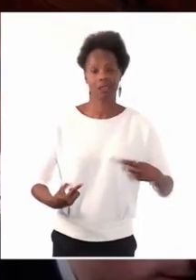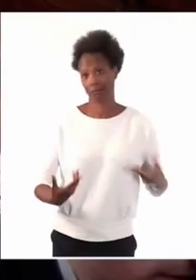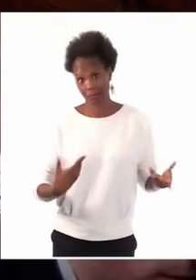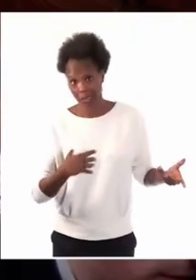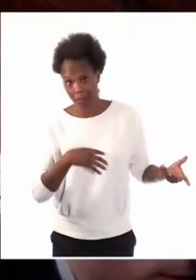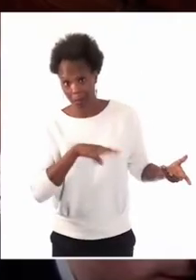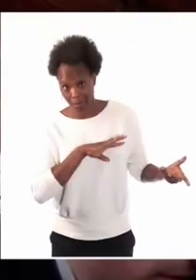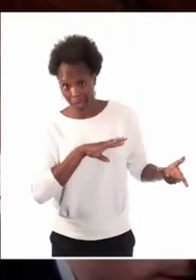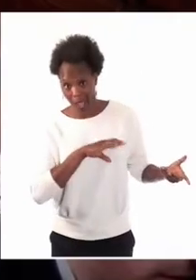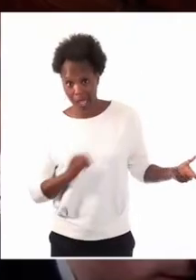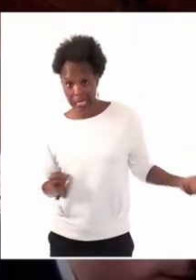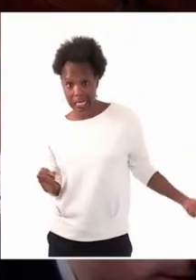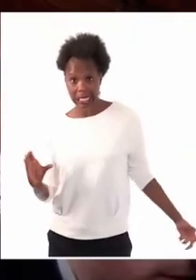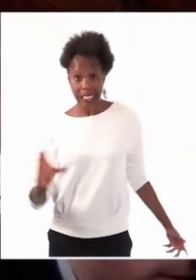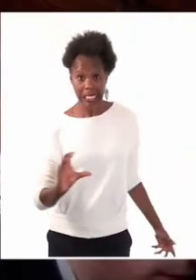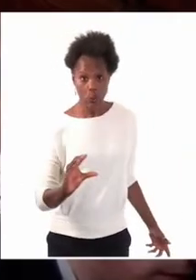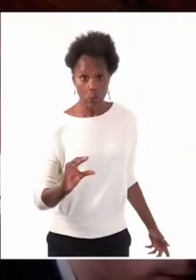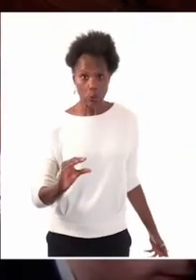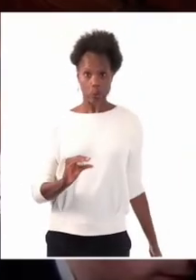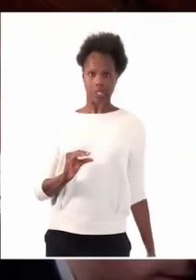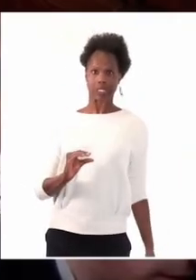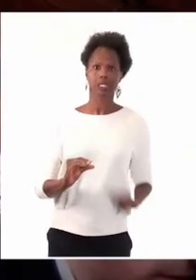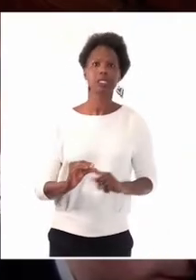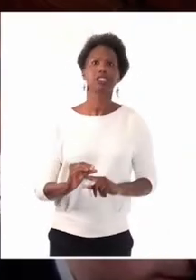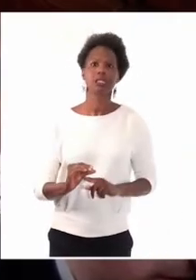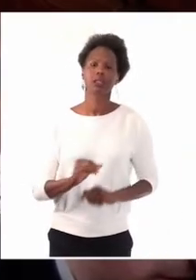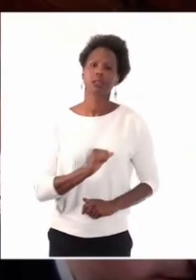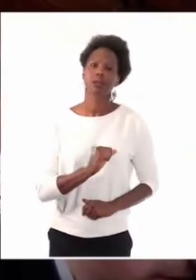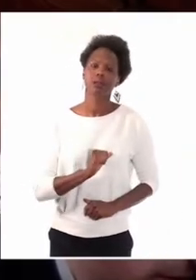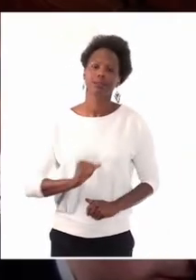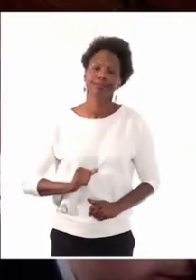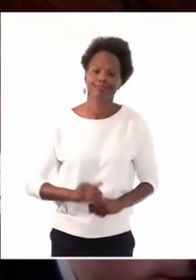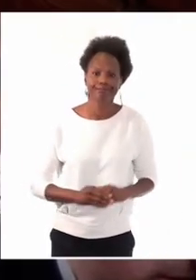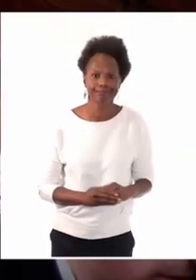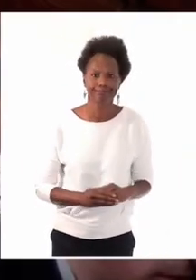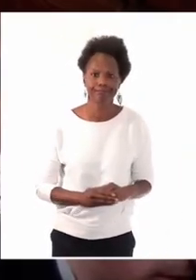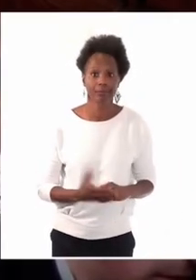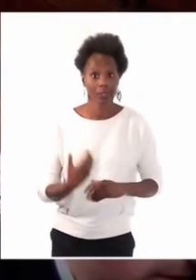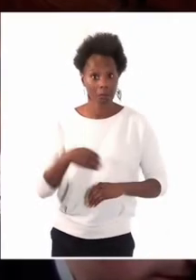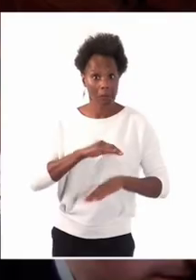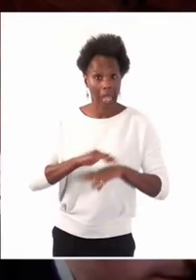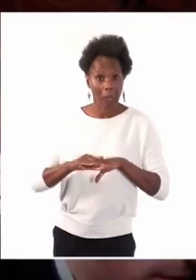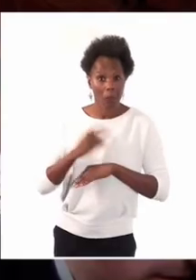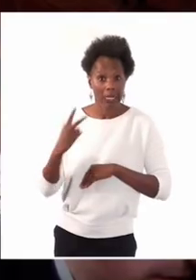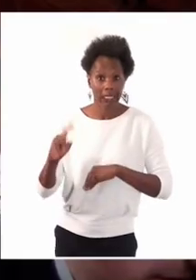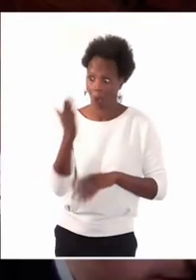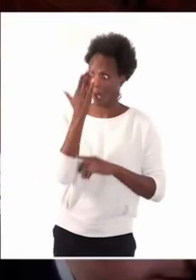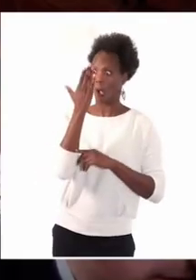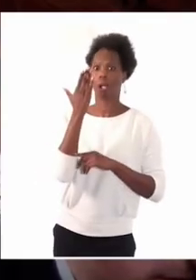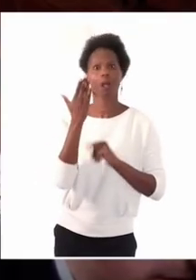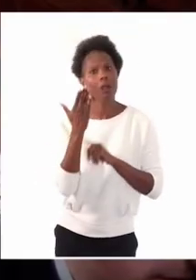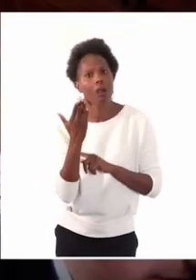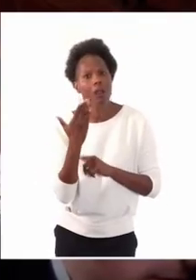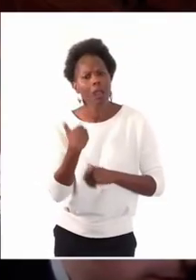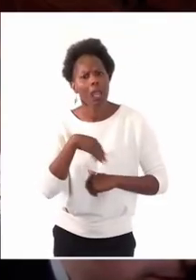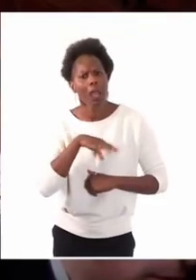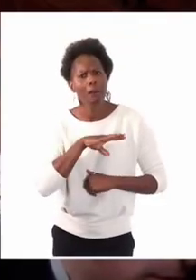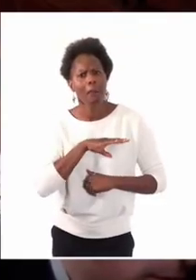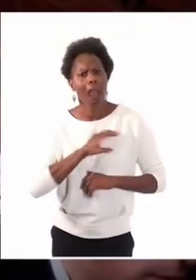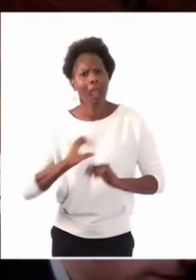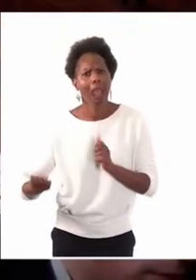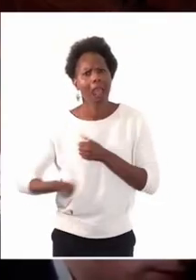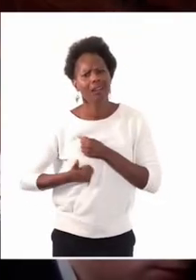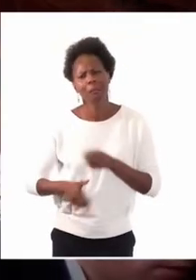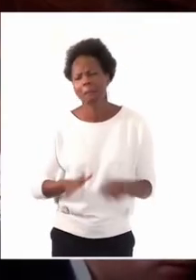fortement l'investissement à l'avenir. Par votre politique court-termiste, par votre absence de rigueur